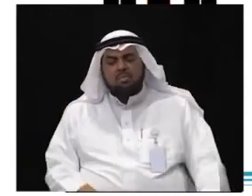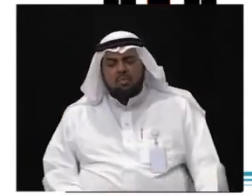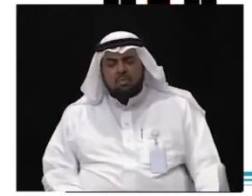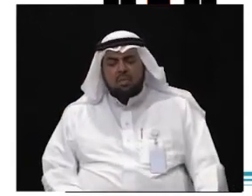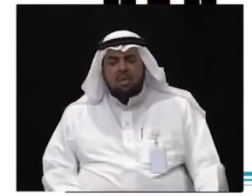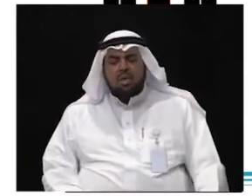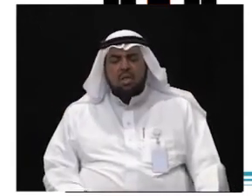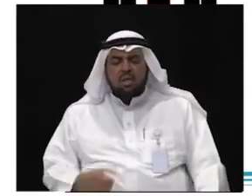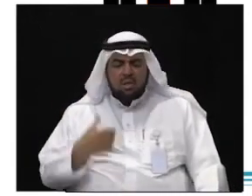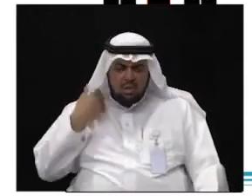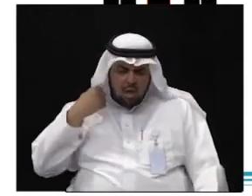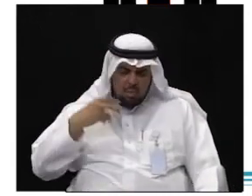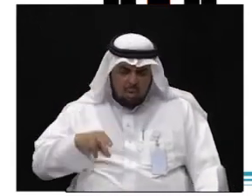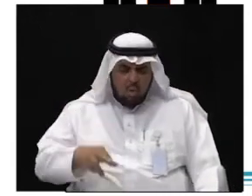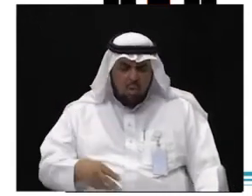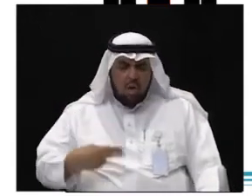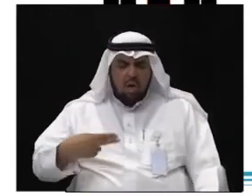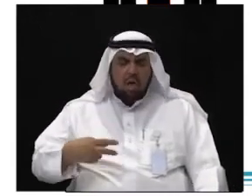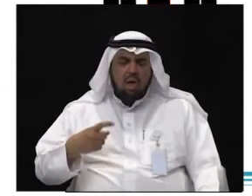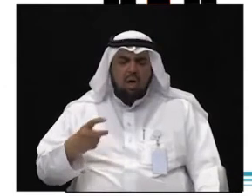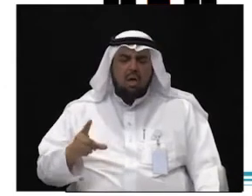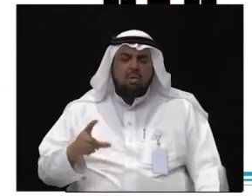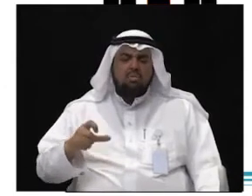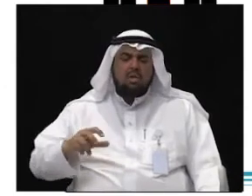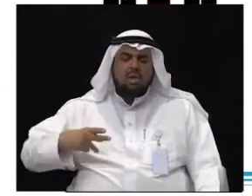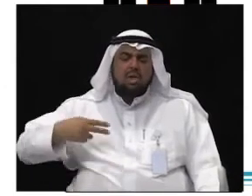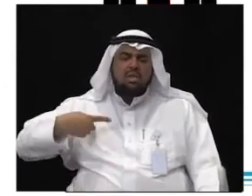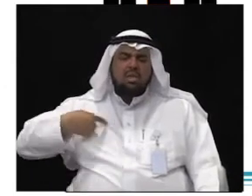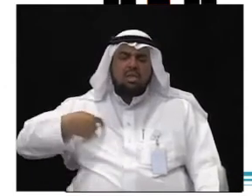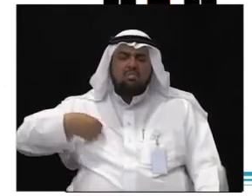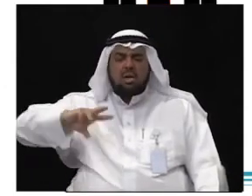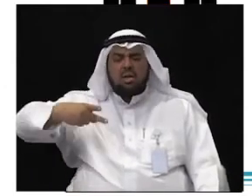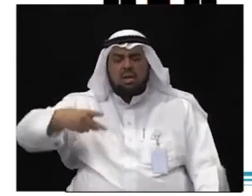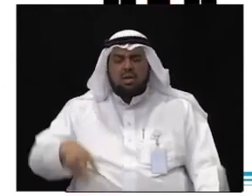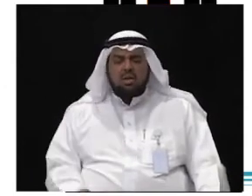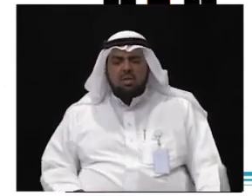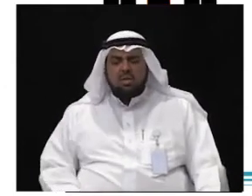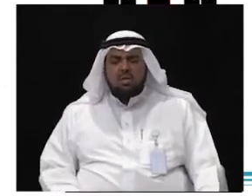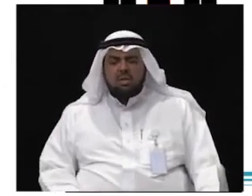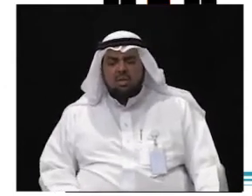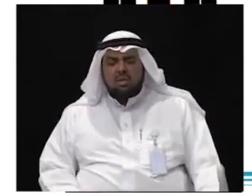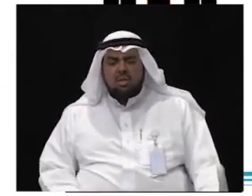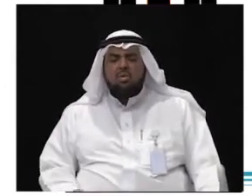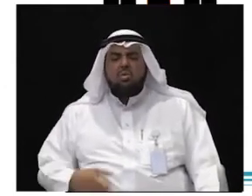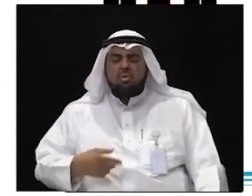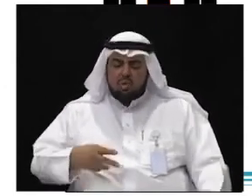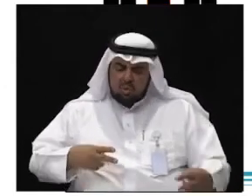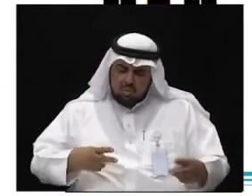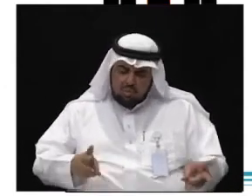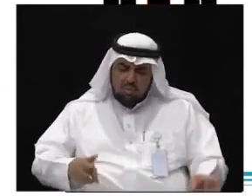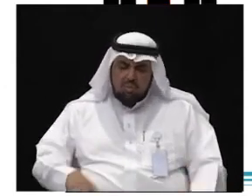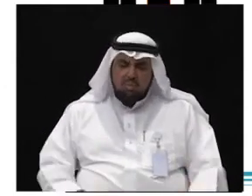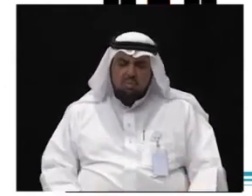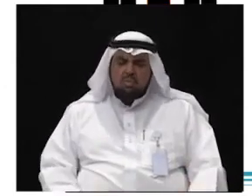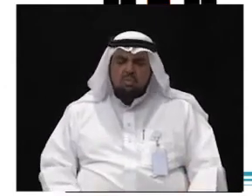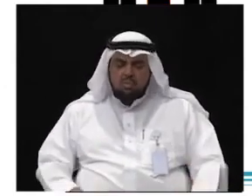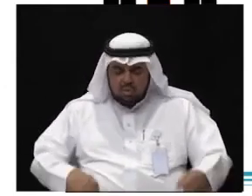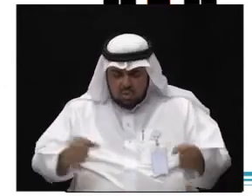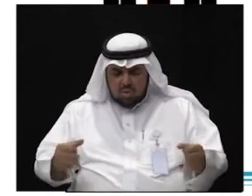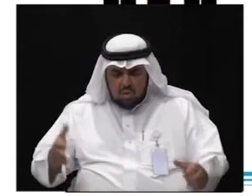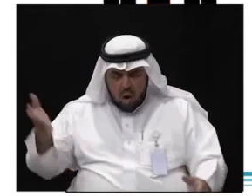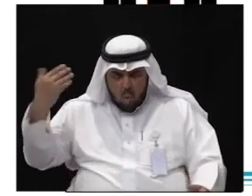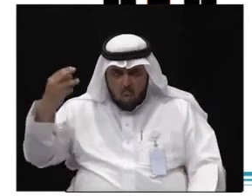العزيز تغيير المسميات التي تظهر داخل القائمة. واستطاع عبد العزيز تطبيق